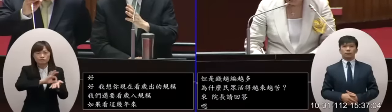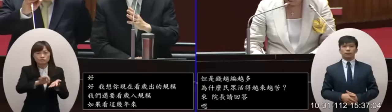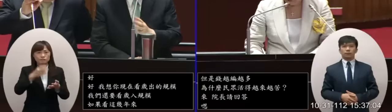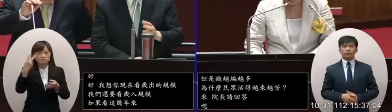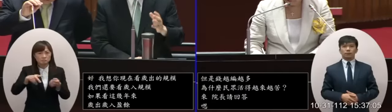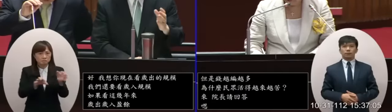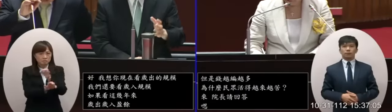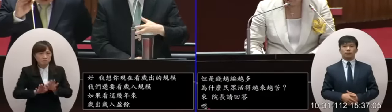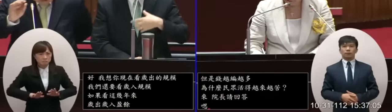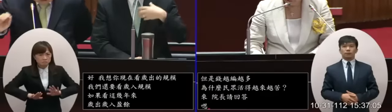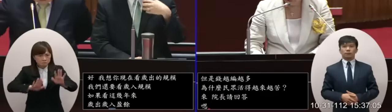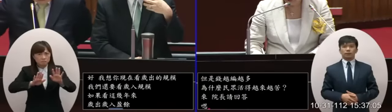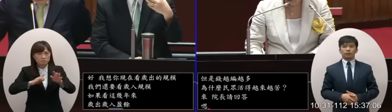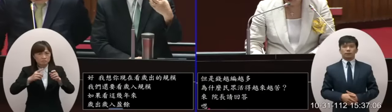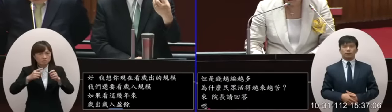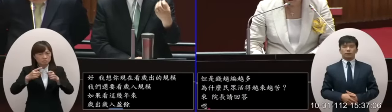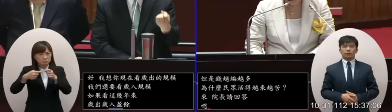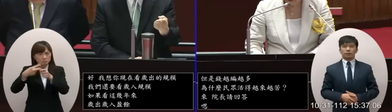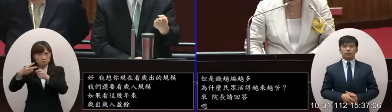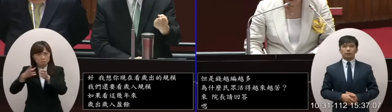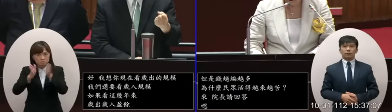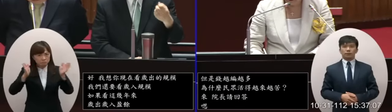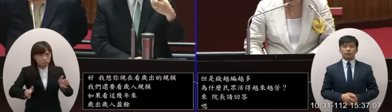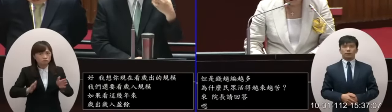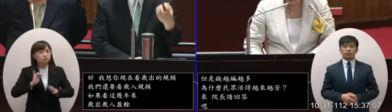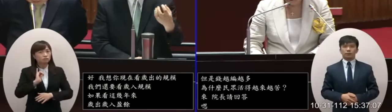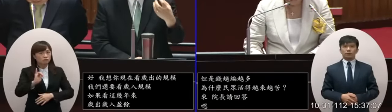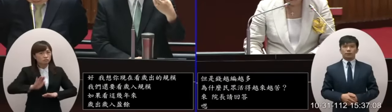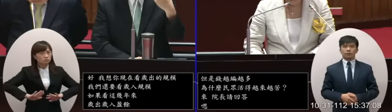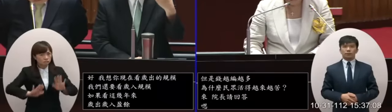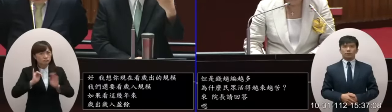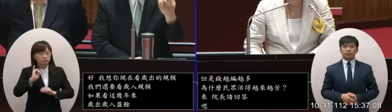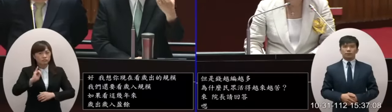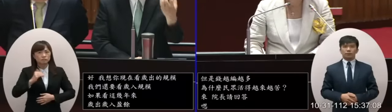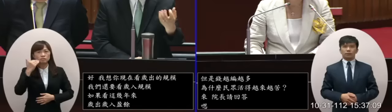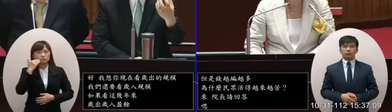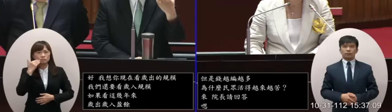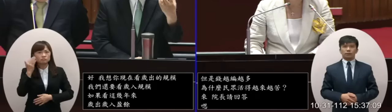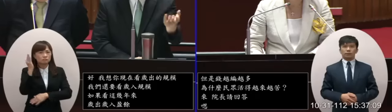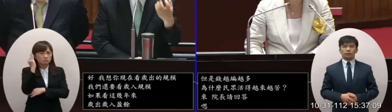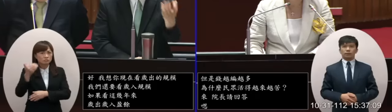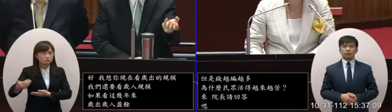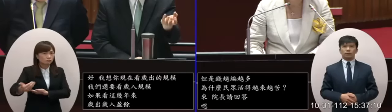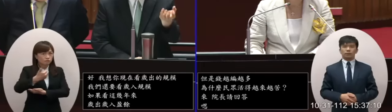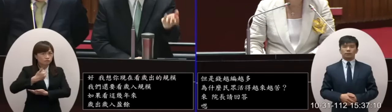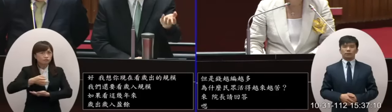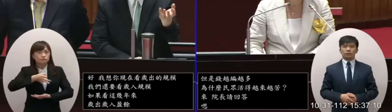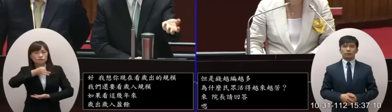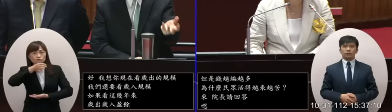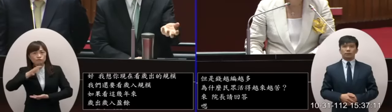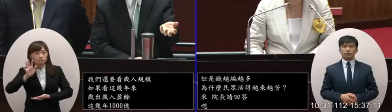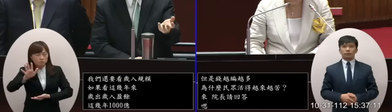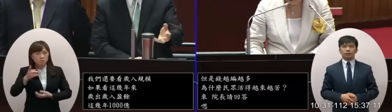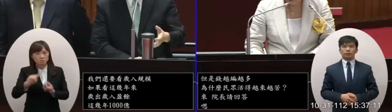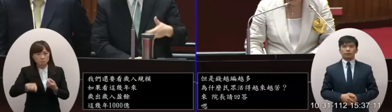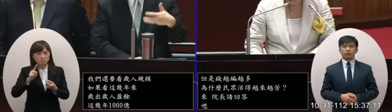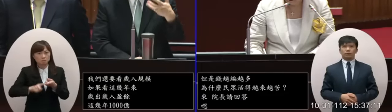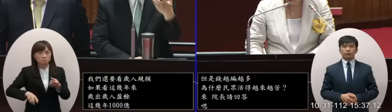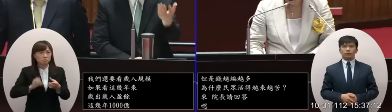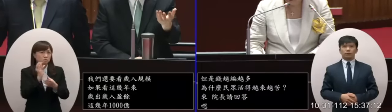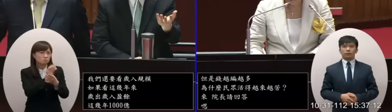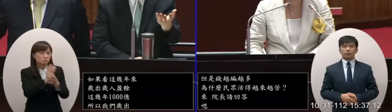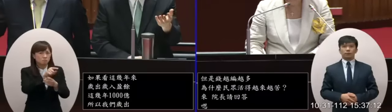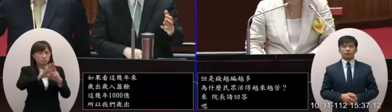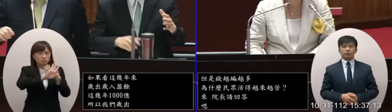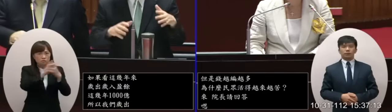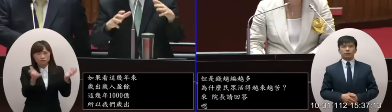当的不错。那政府当然有收入的时候，就要做一些对于未来投资未来应该做的事情，所以需要